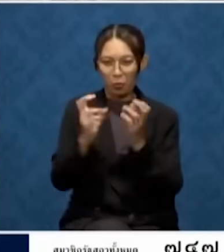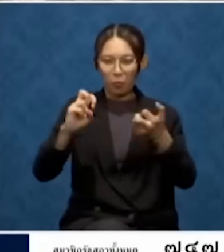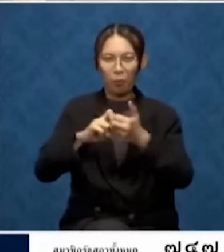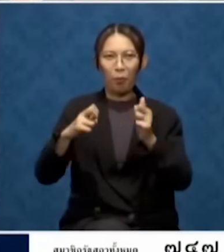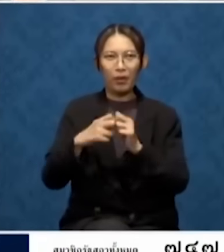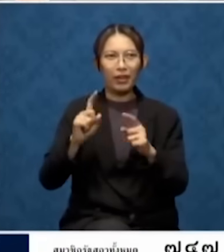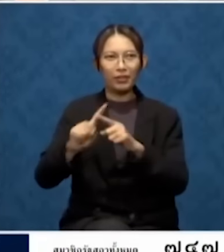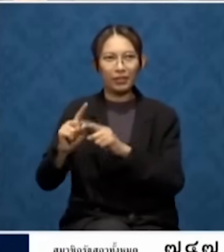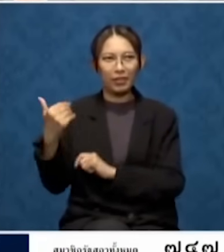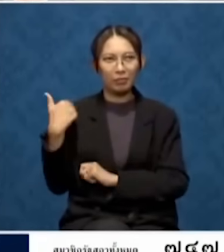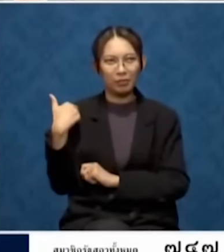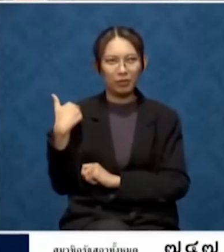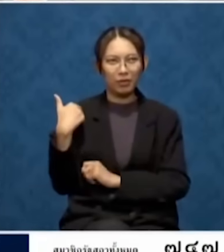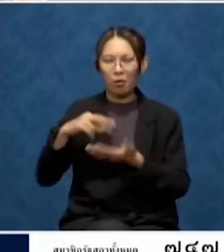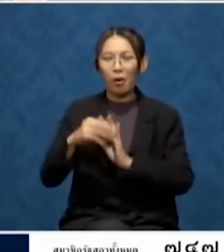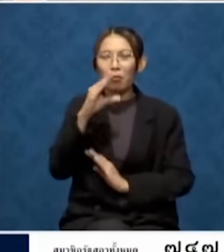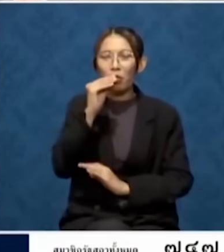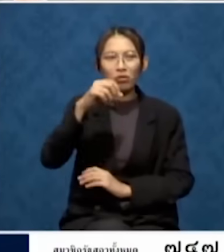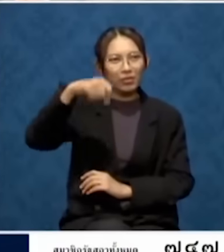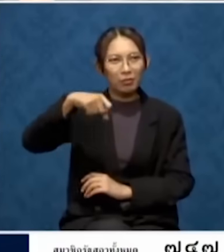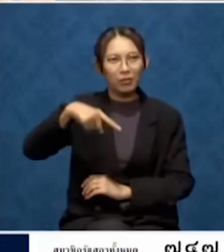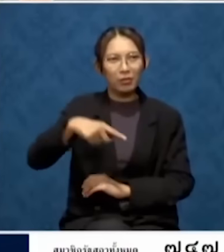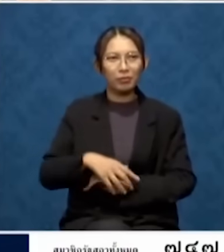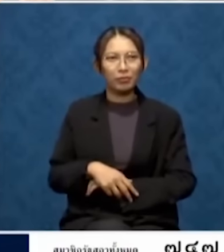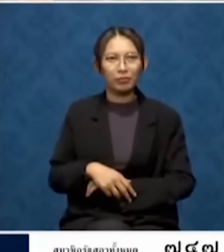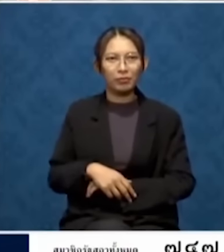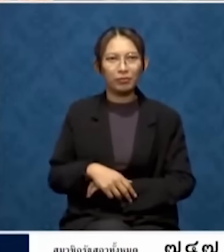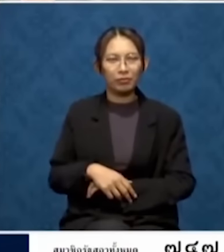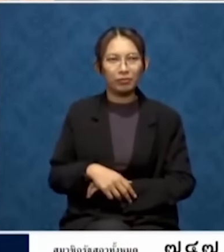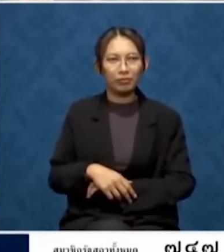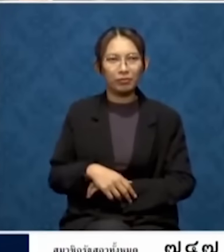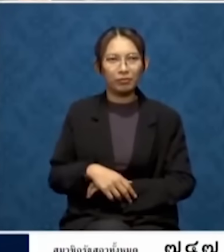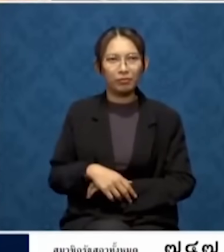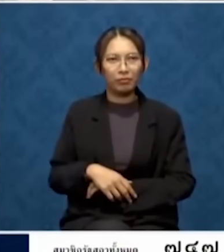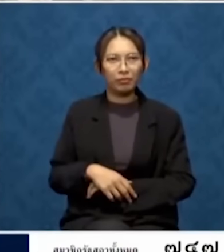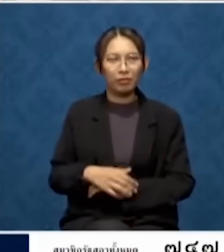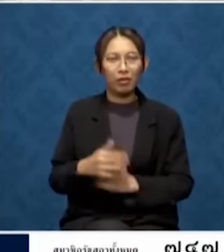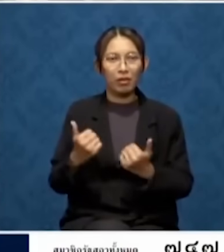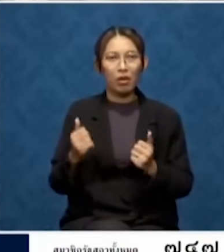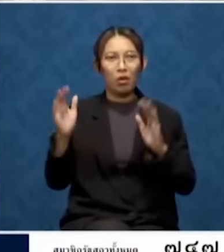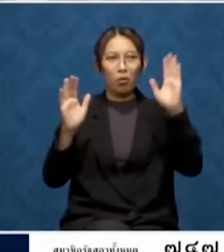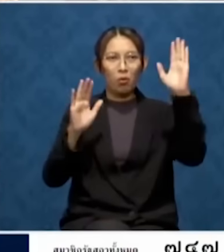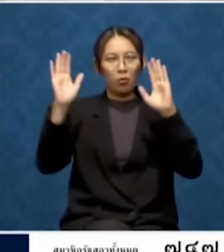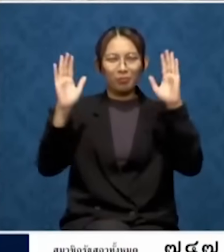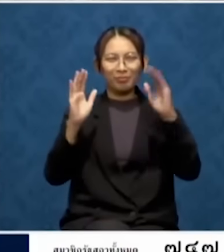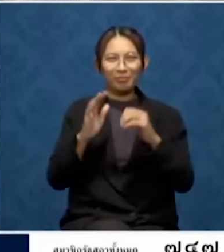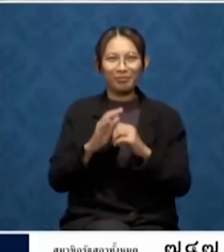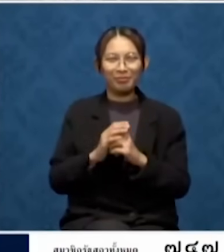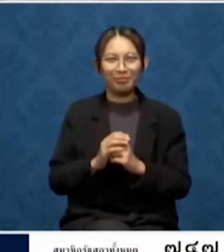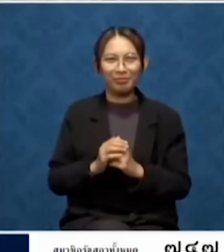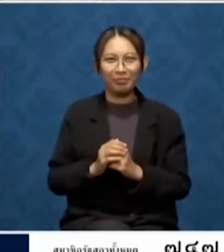รทัดฐาน คุณพูดซ้ำไม่ได้ใช้ความ พอมาเปิดการโหวตและเกี่ยวกับบรรทัดฐานแบบนี้อาจารย์จะส